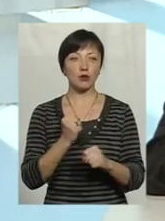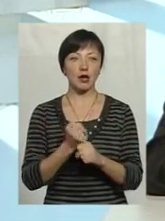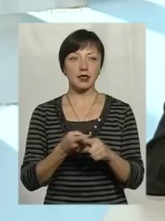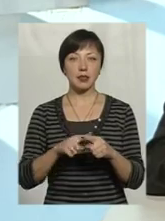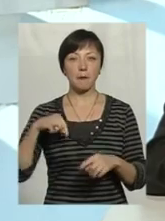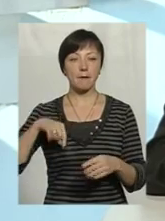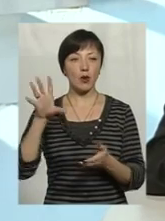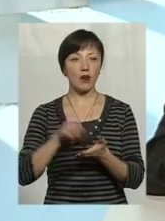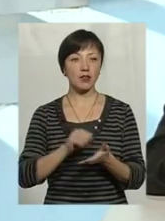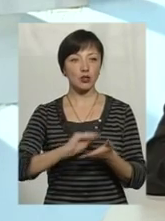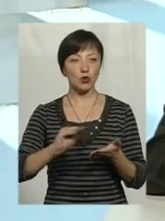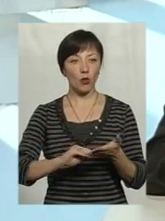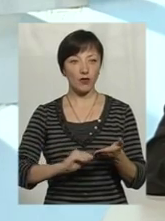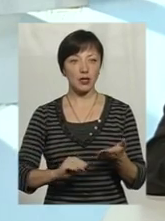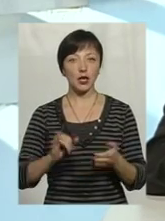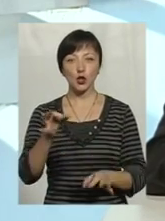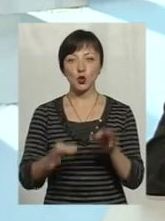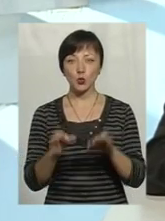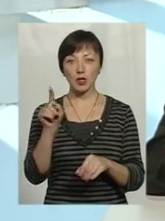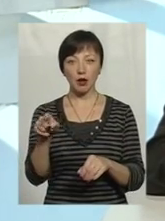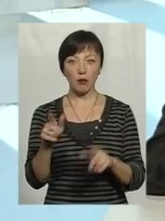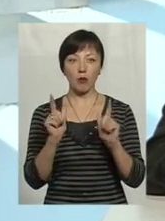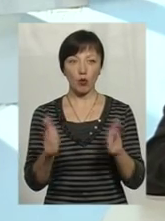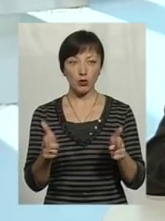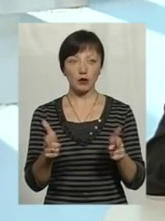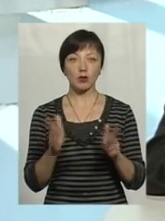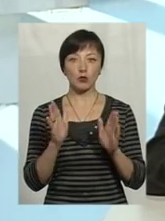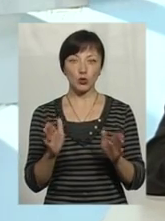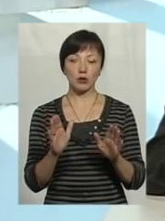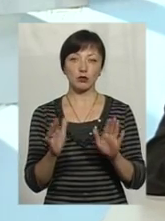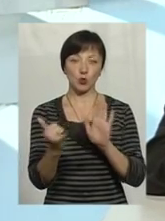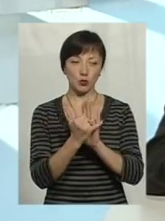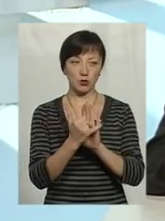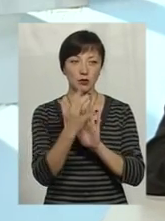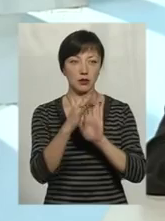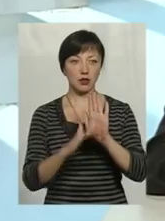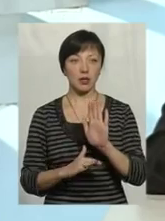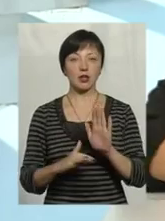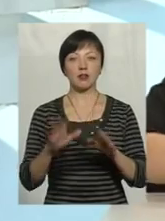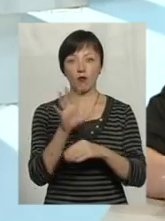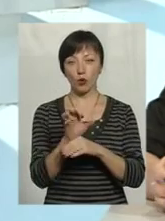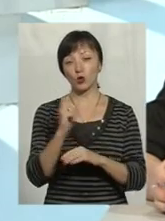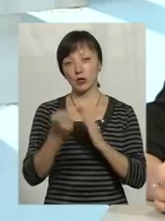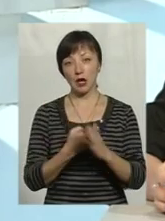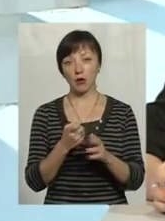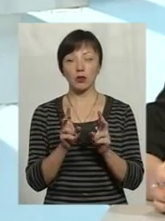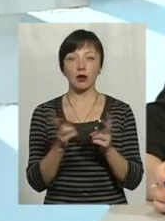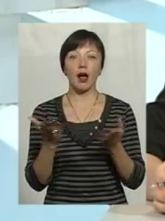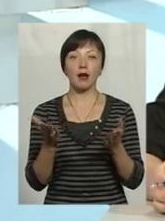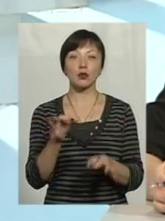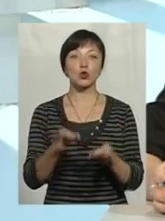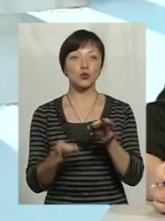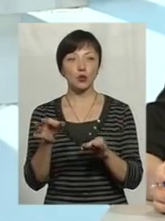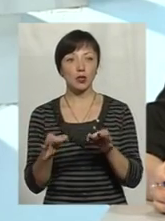ці біографічні довідки, і судді, які там погодили, будуть розміщені інформація з фотографією, і ми знаємо, в принципі, які